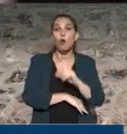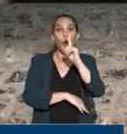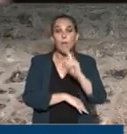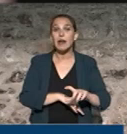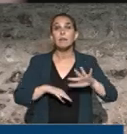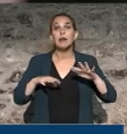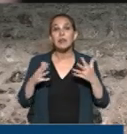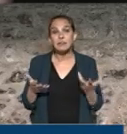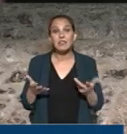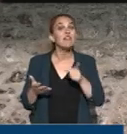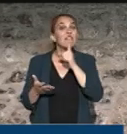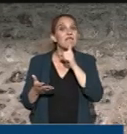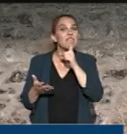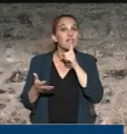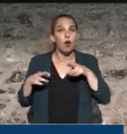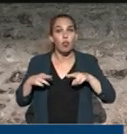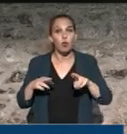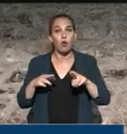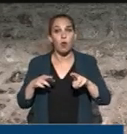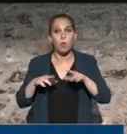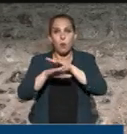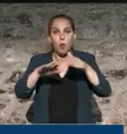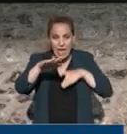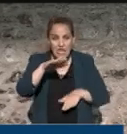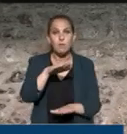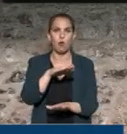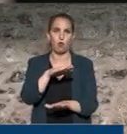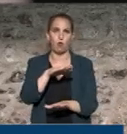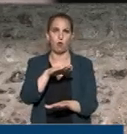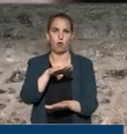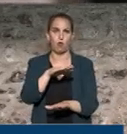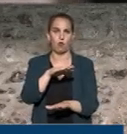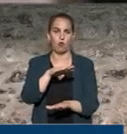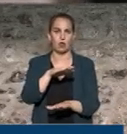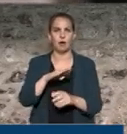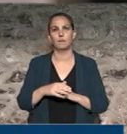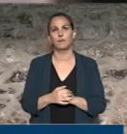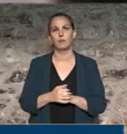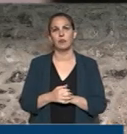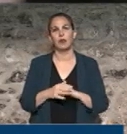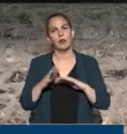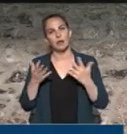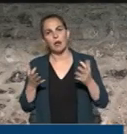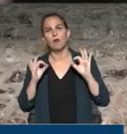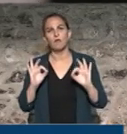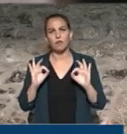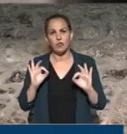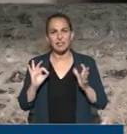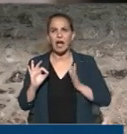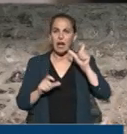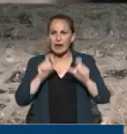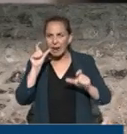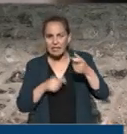υπογειοποίηση του ΒΟΑΚ σε επιλεγμένα τμήματα που αφορούν τον αστικό ιστό. Ανάλογες αντιδράσεις έχουν προκύψει και από κατοίκους